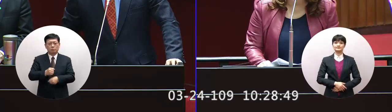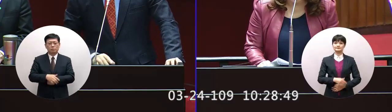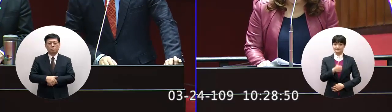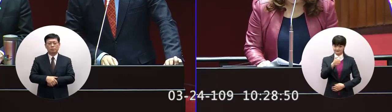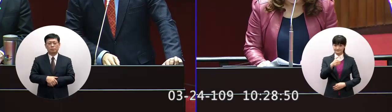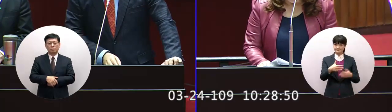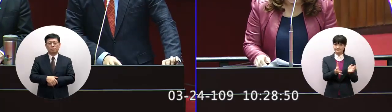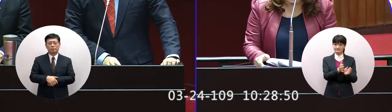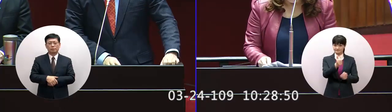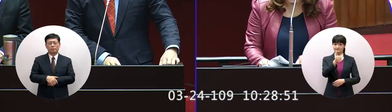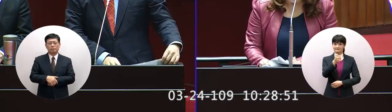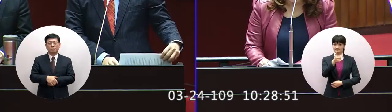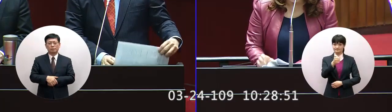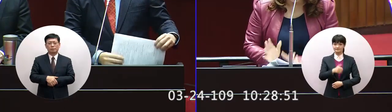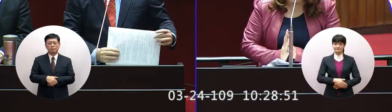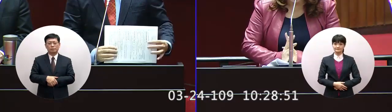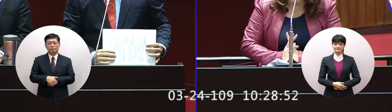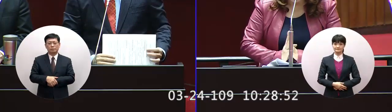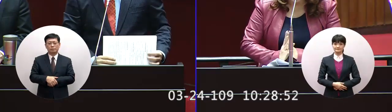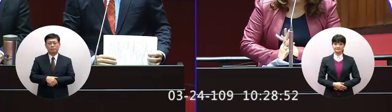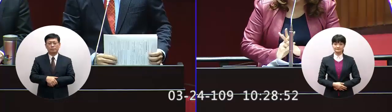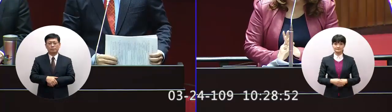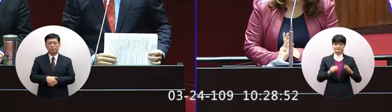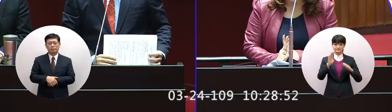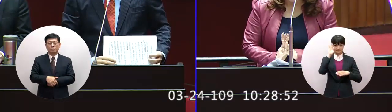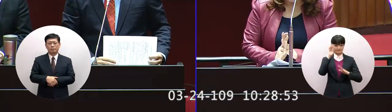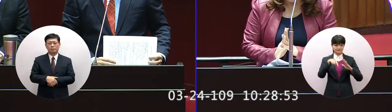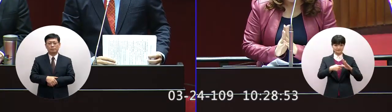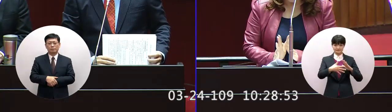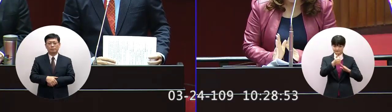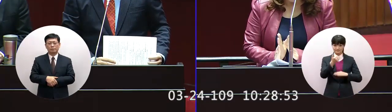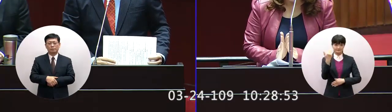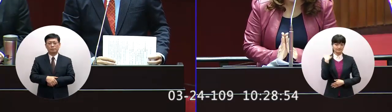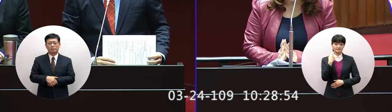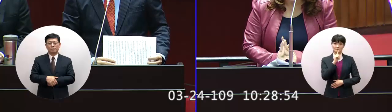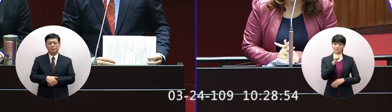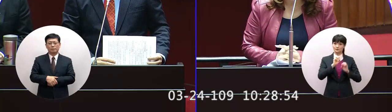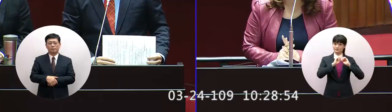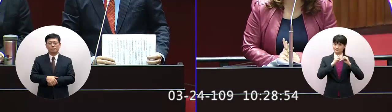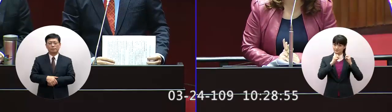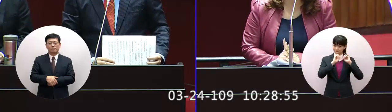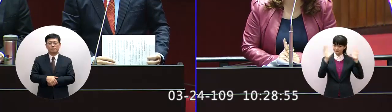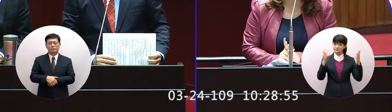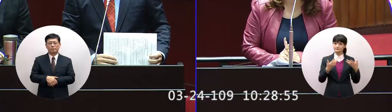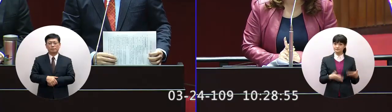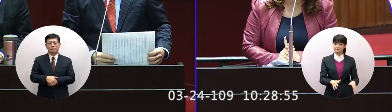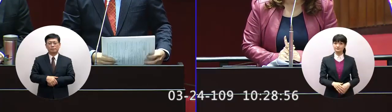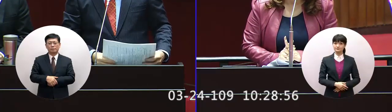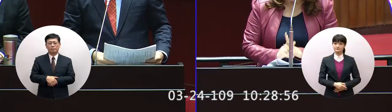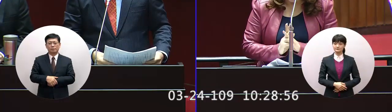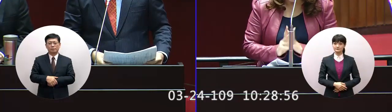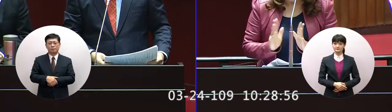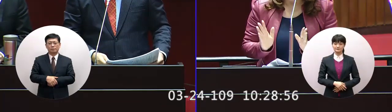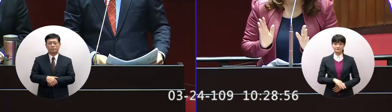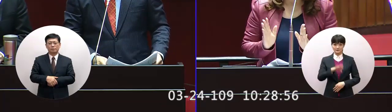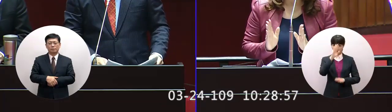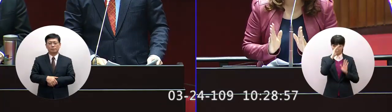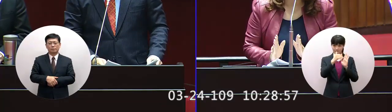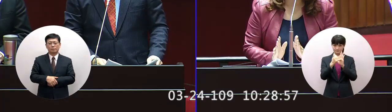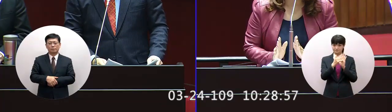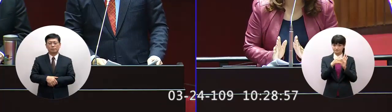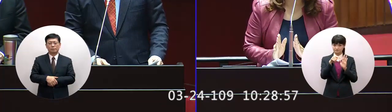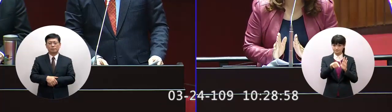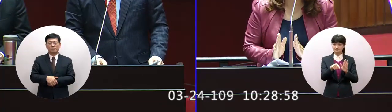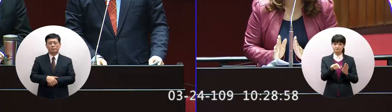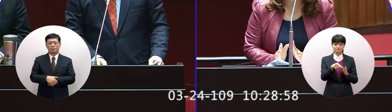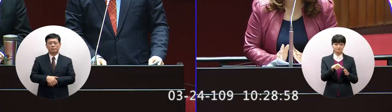好， 好，谢谢部长啊。 OK， 那我们苏院长曾经说过，新冠病毒的这个纾困会做到